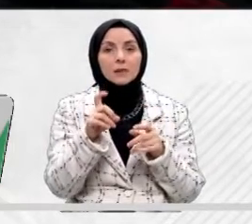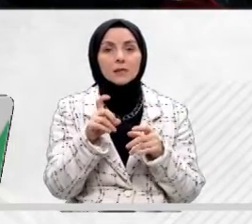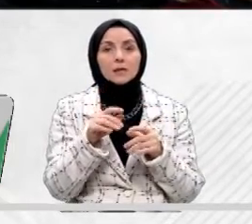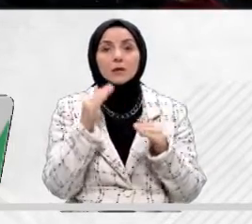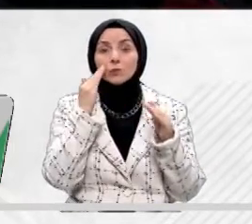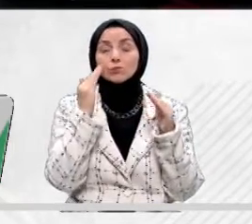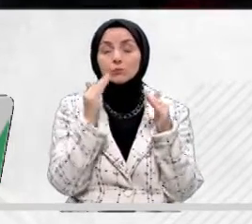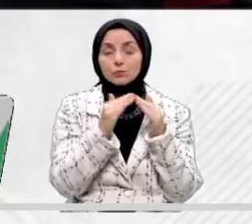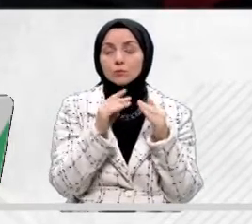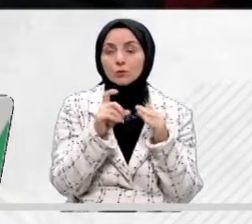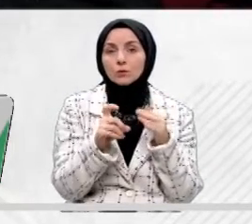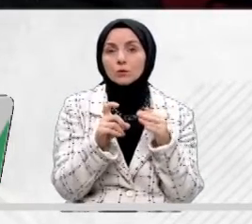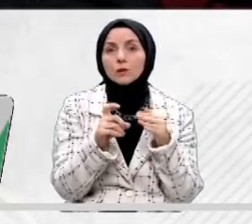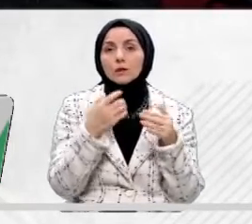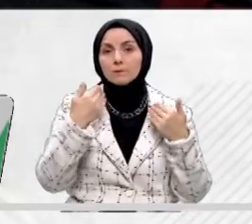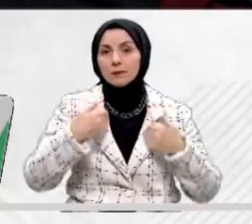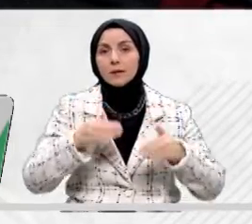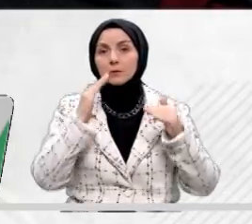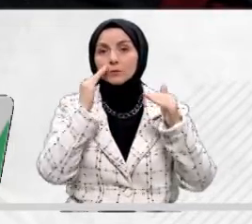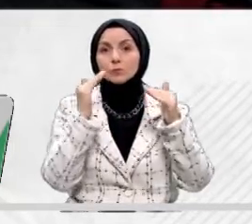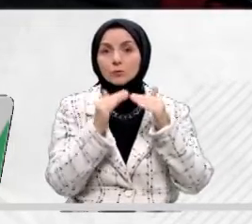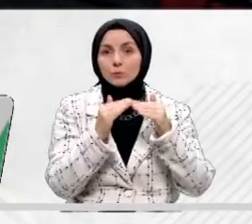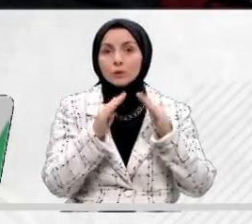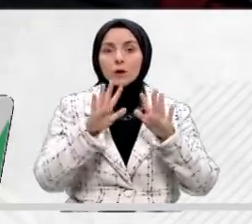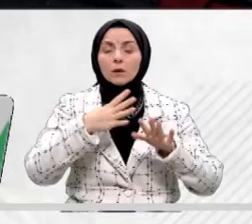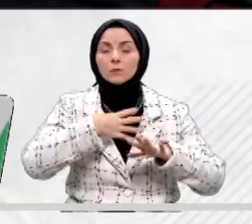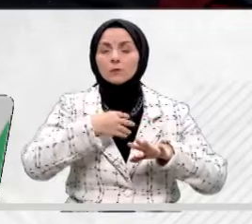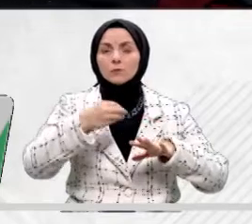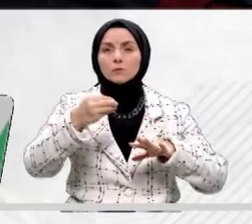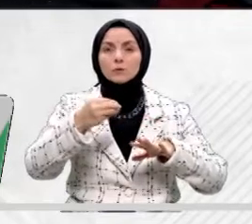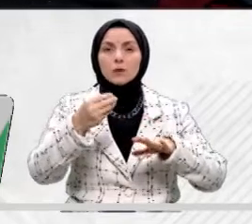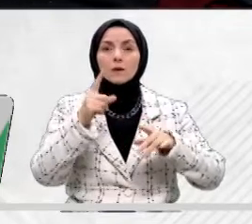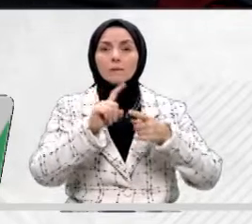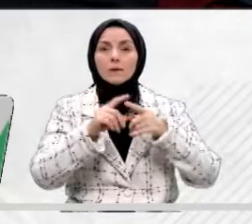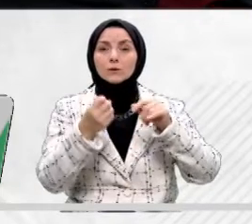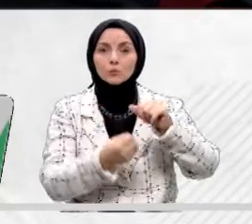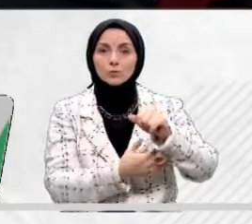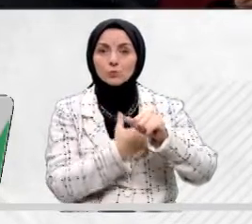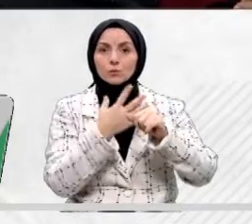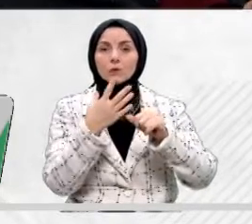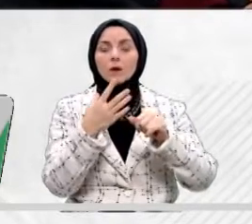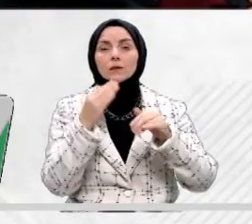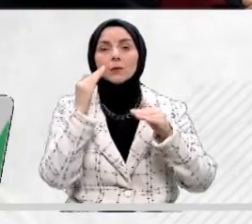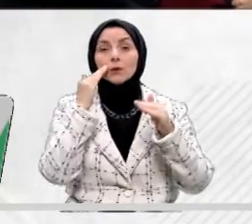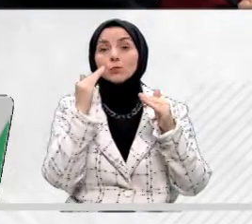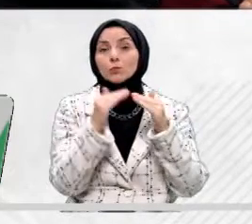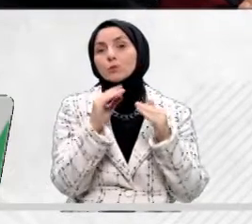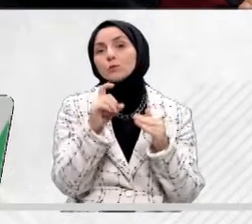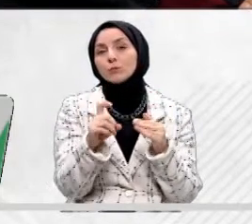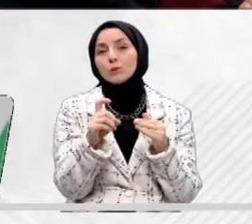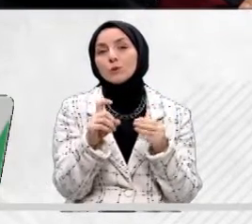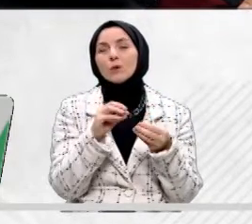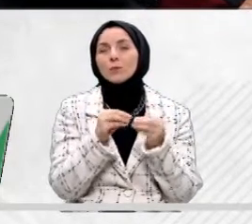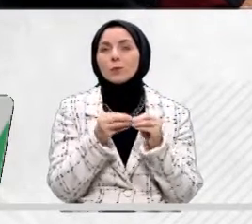yaşı sınıfa uygun ama duygusal ve sosyal yapısı sınıfa uygun mu Zaten problemlerin Çoğu bu duygusal ve